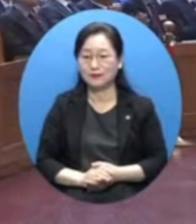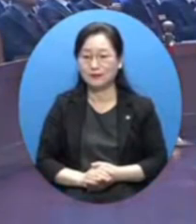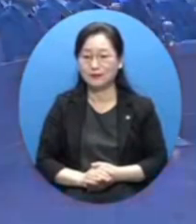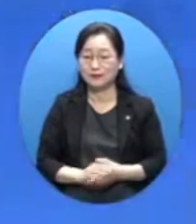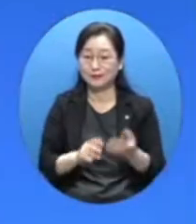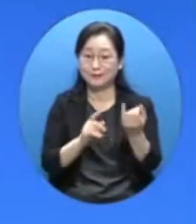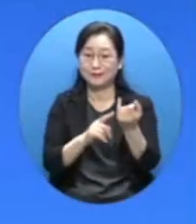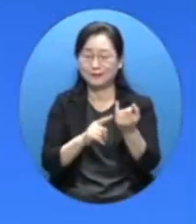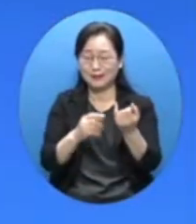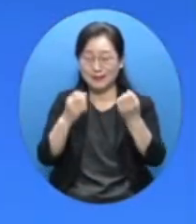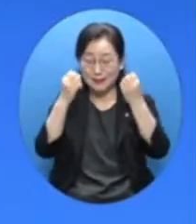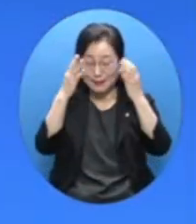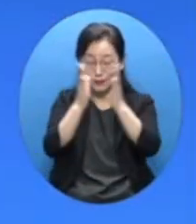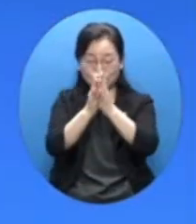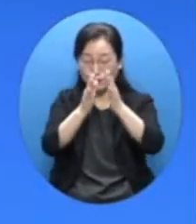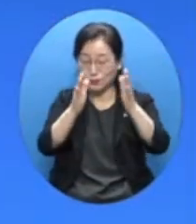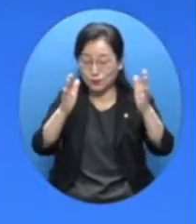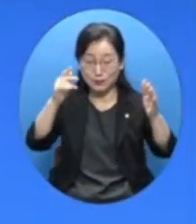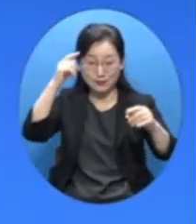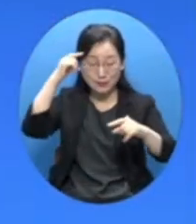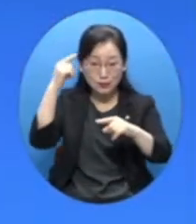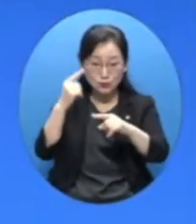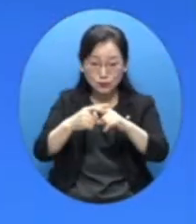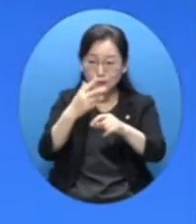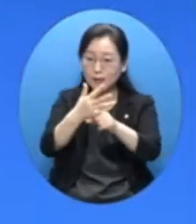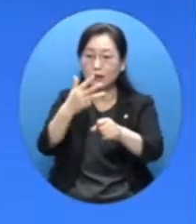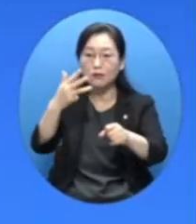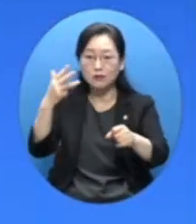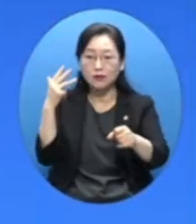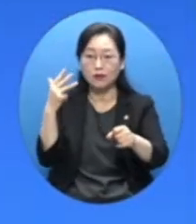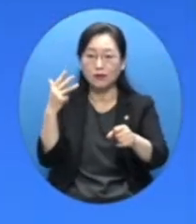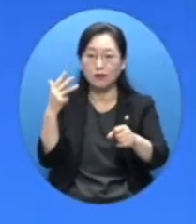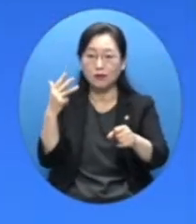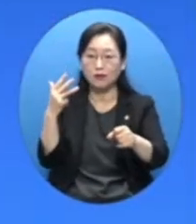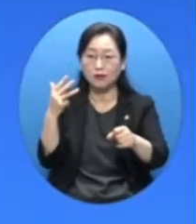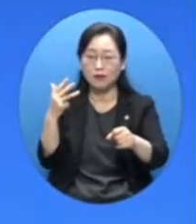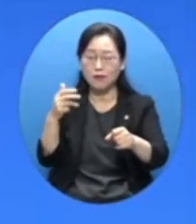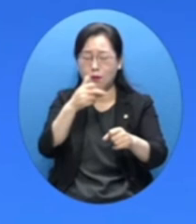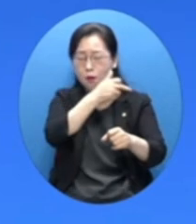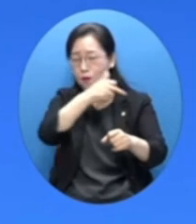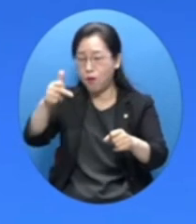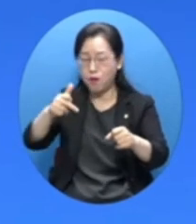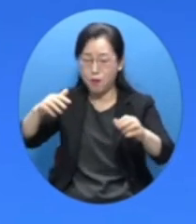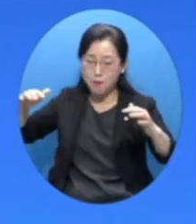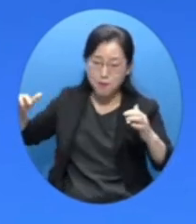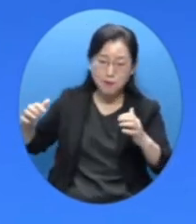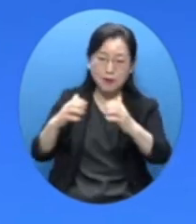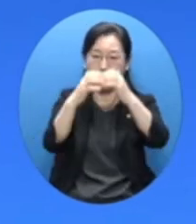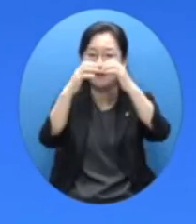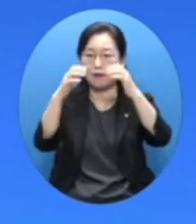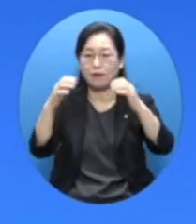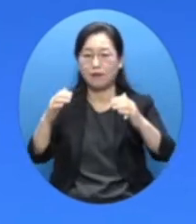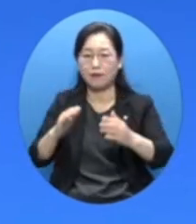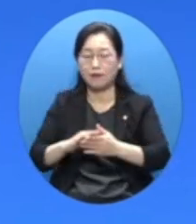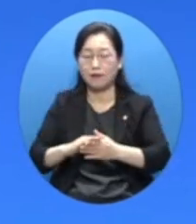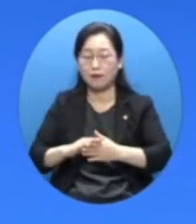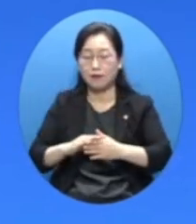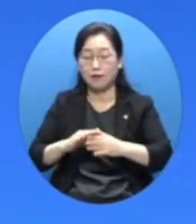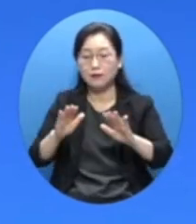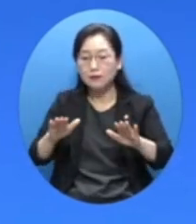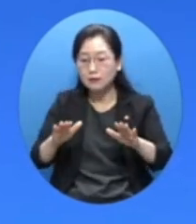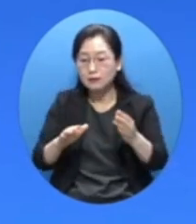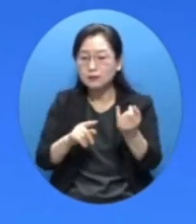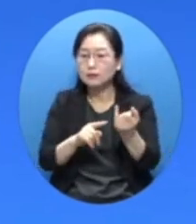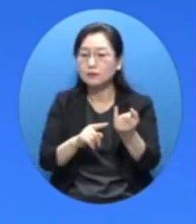그래서 인생을 새롭게 출발하려고 하는데 8년 전에 대형 교통사고가났습니다 이제